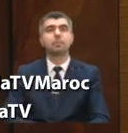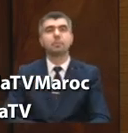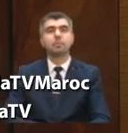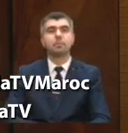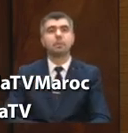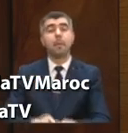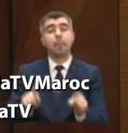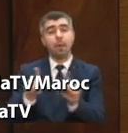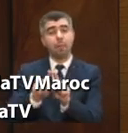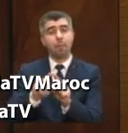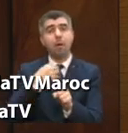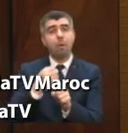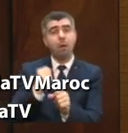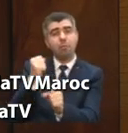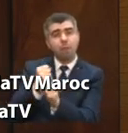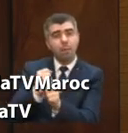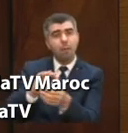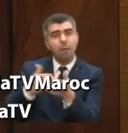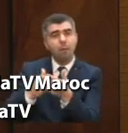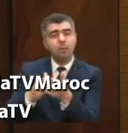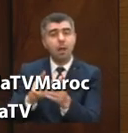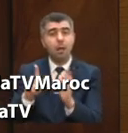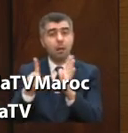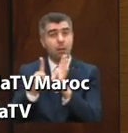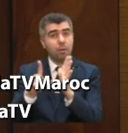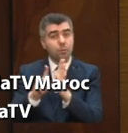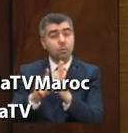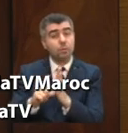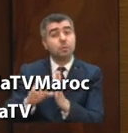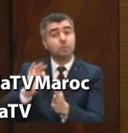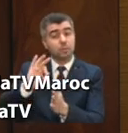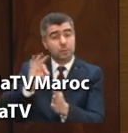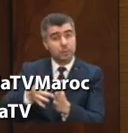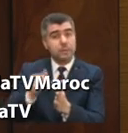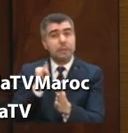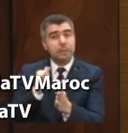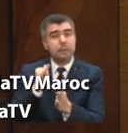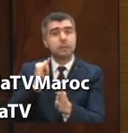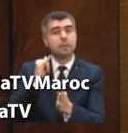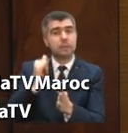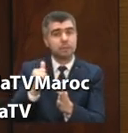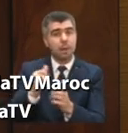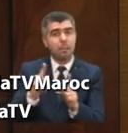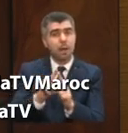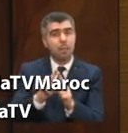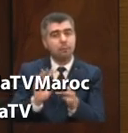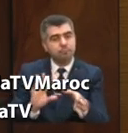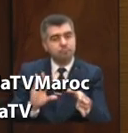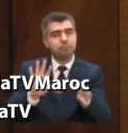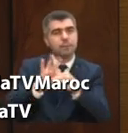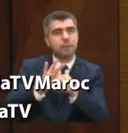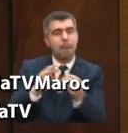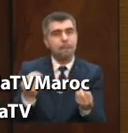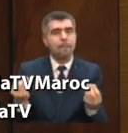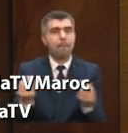وحماية لحقوق الأجراء والمستخدمين، فقد حرص هذا القانون على التأكيد على استمرار العلاقة التعاقدية مع